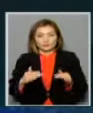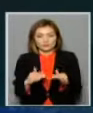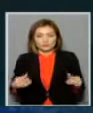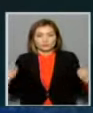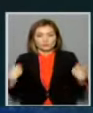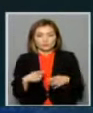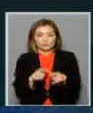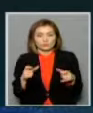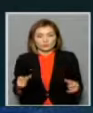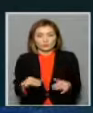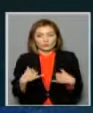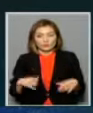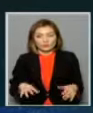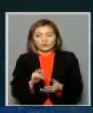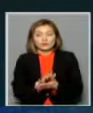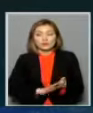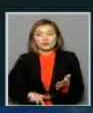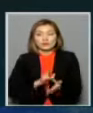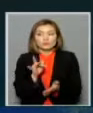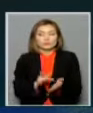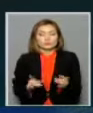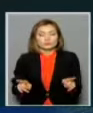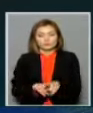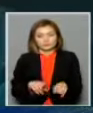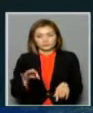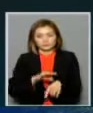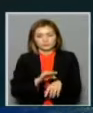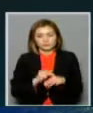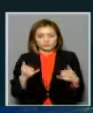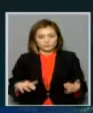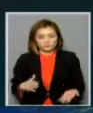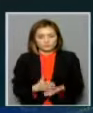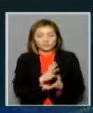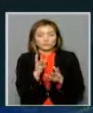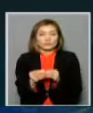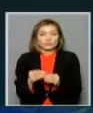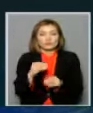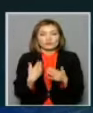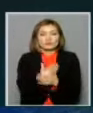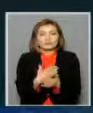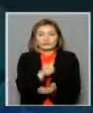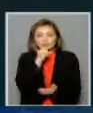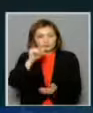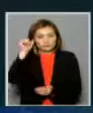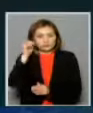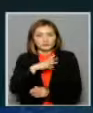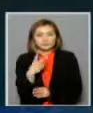на школьном балу юбки. В Атырауской области тоже растет число суицидников. По официальной статистике, в прошлом